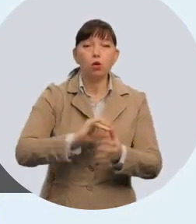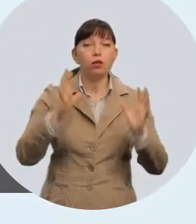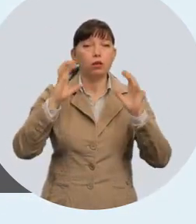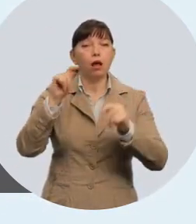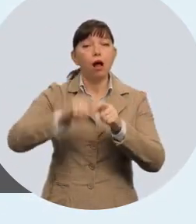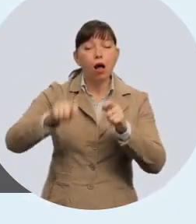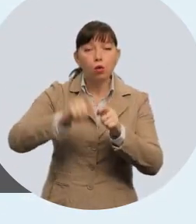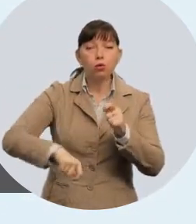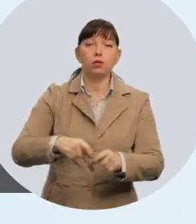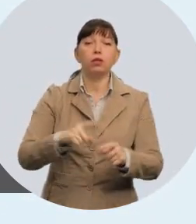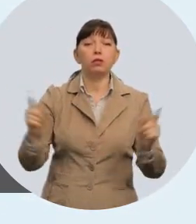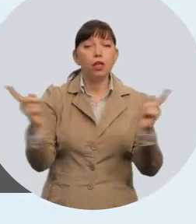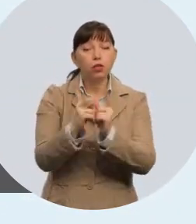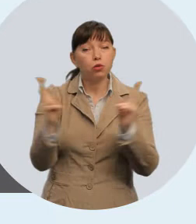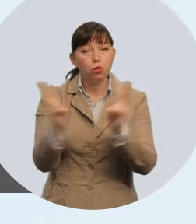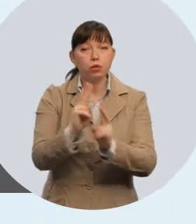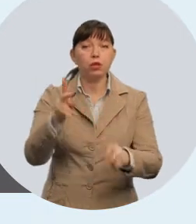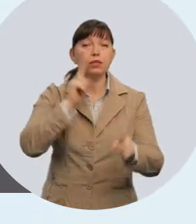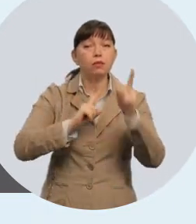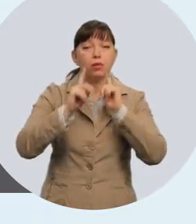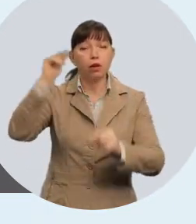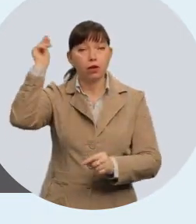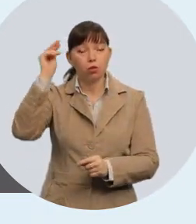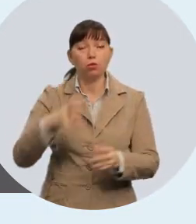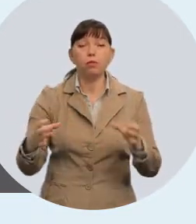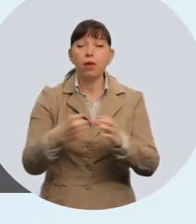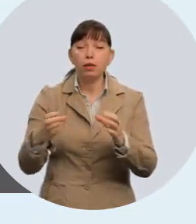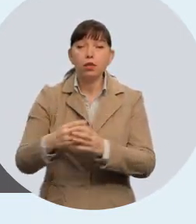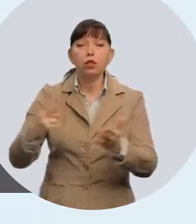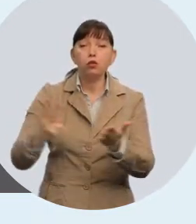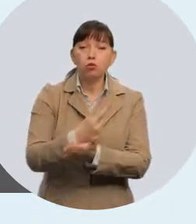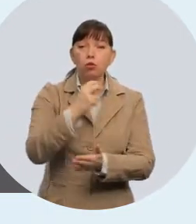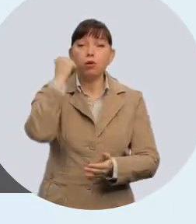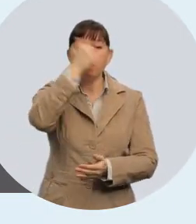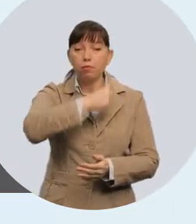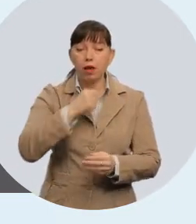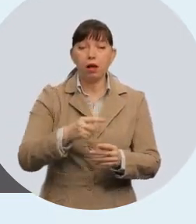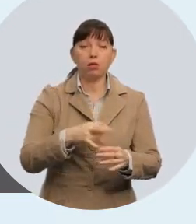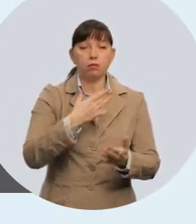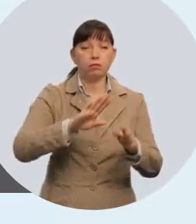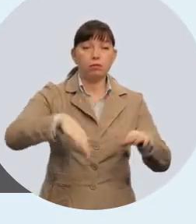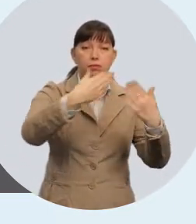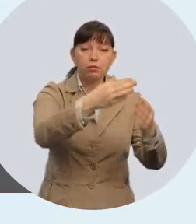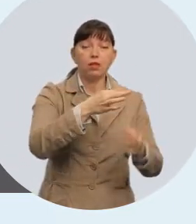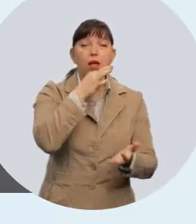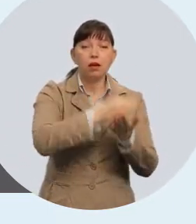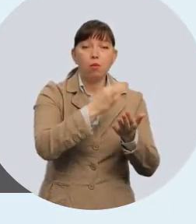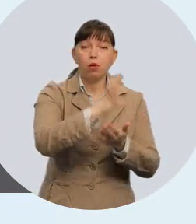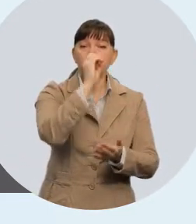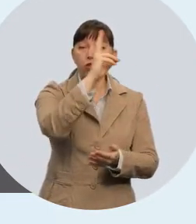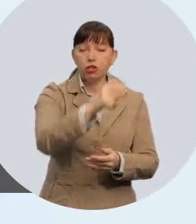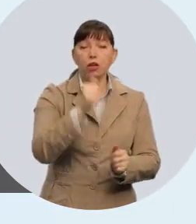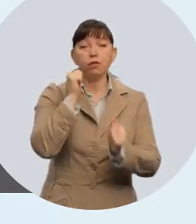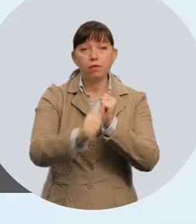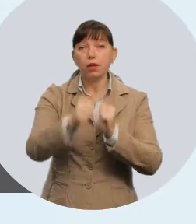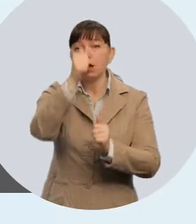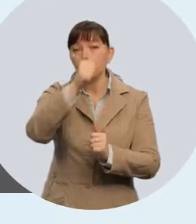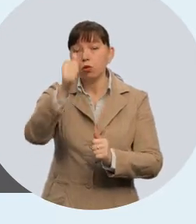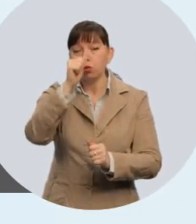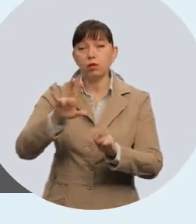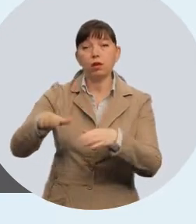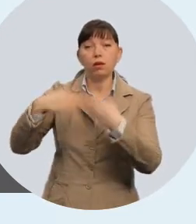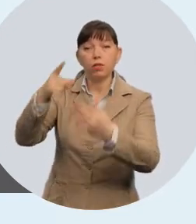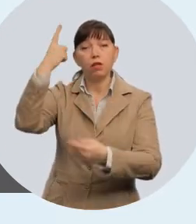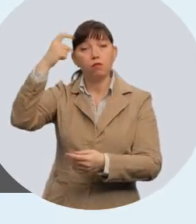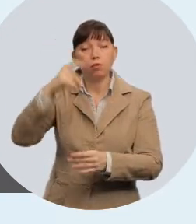audit, întruniri, seminare, cursuri. Partidele prezintă de două ori pe an rapoarte către CEC. La fel, lunar partidele prezintă